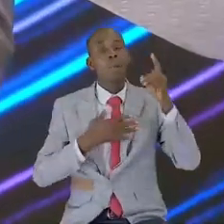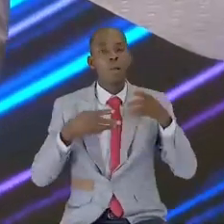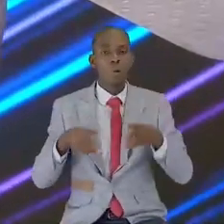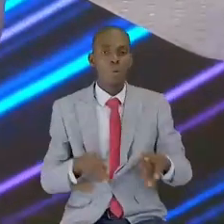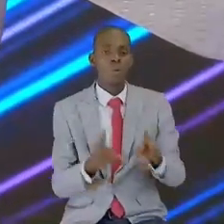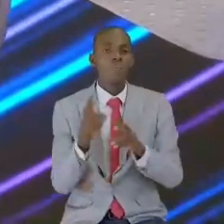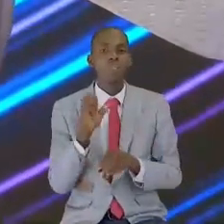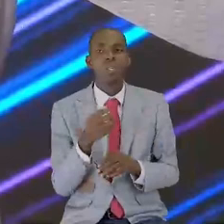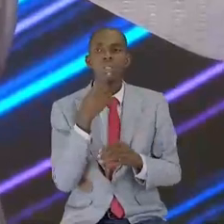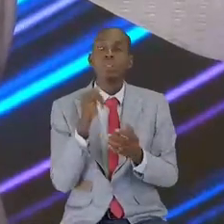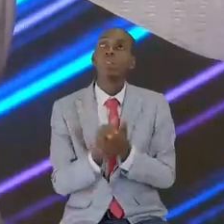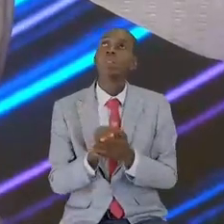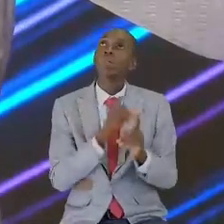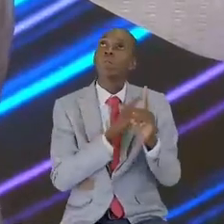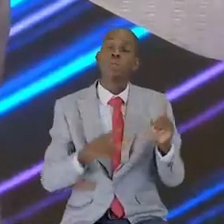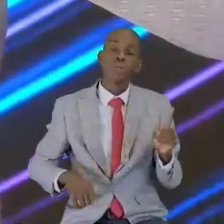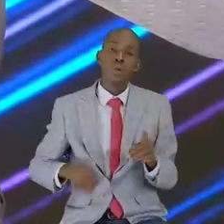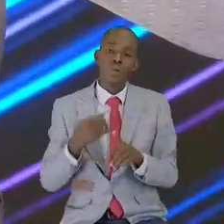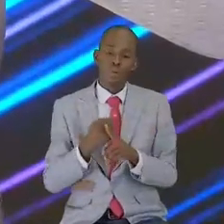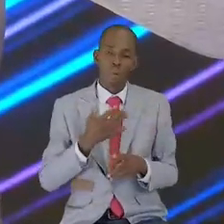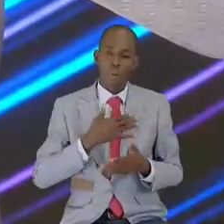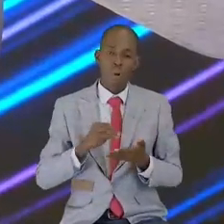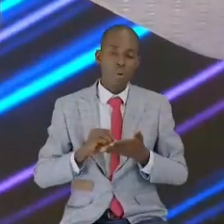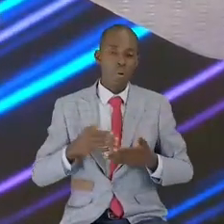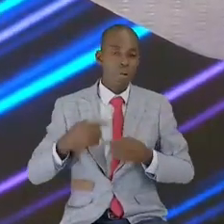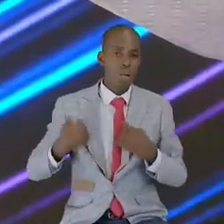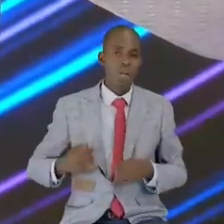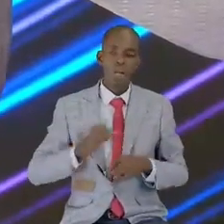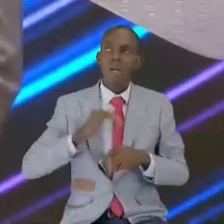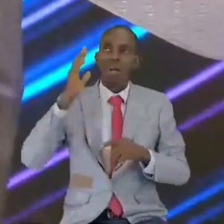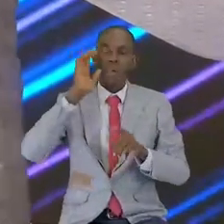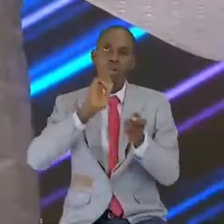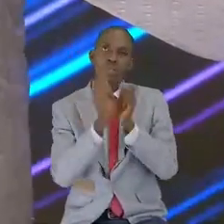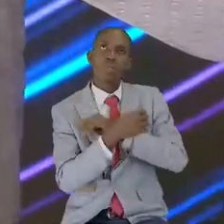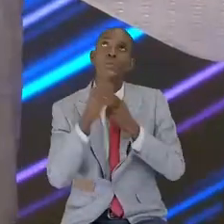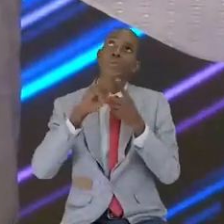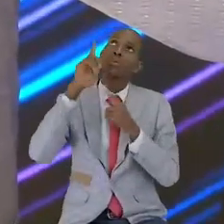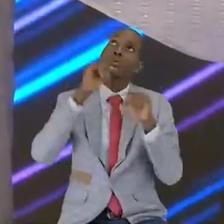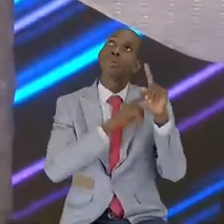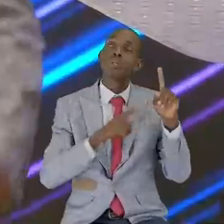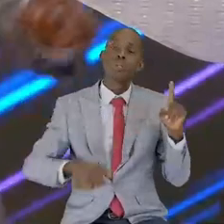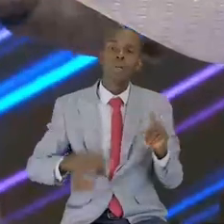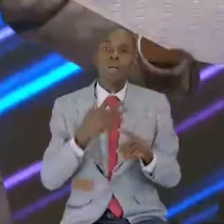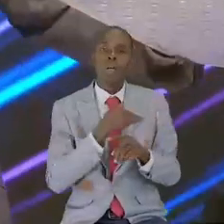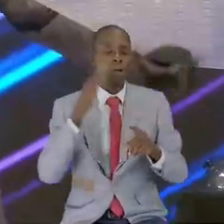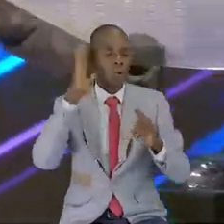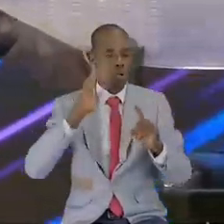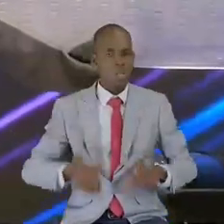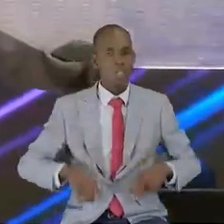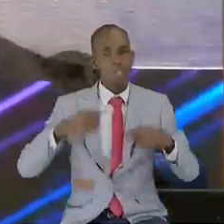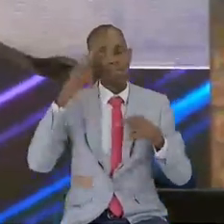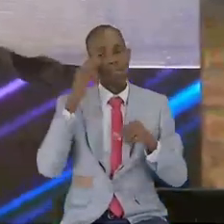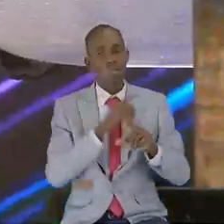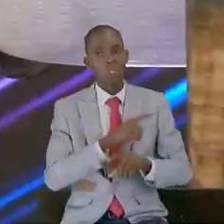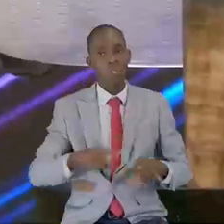il dit, de ton cœur à toi, je vais maintenant revenir au Seigneur. Je vais vivre pour le Seigneur.